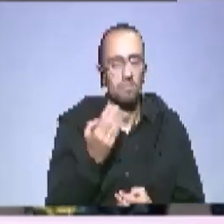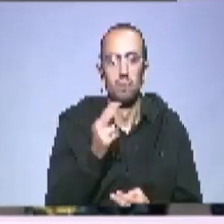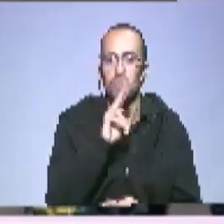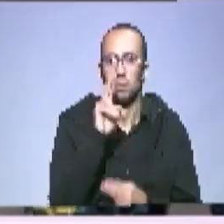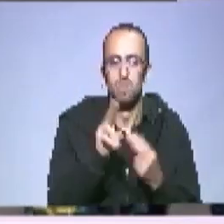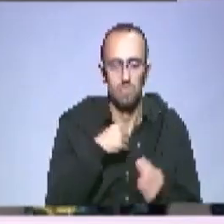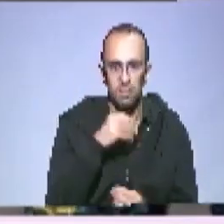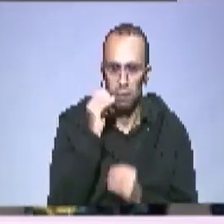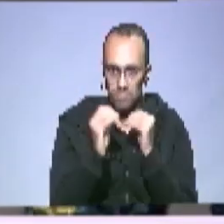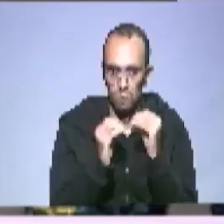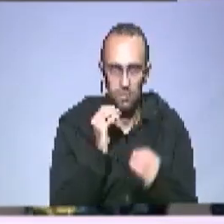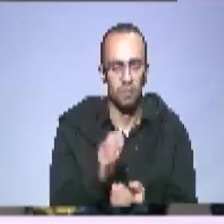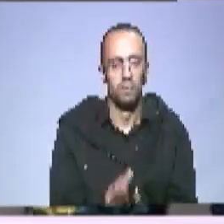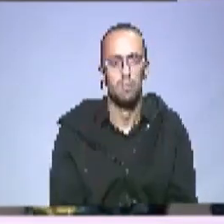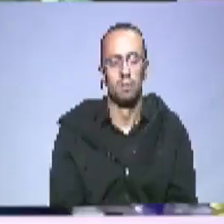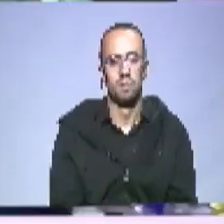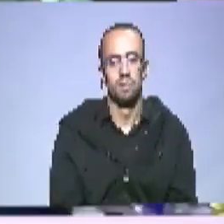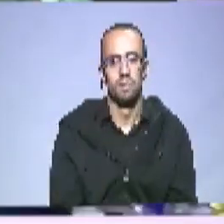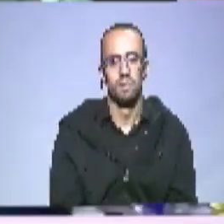انتوا